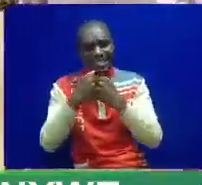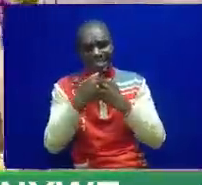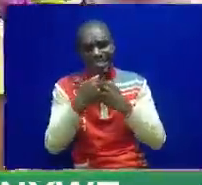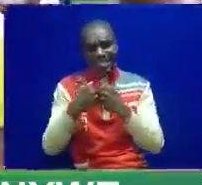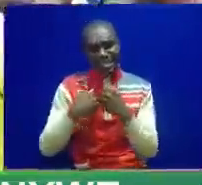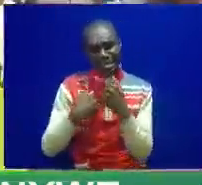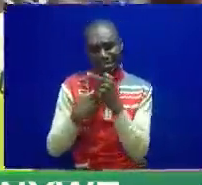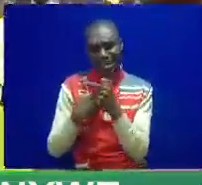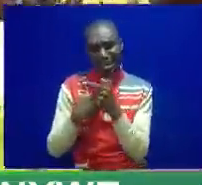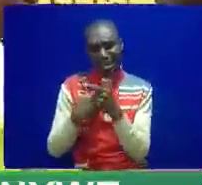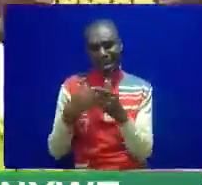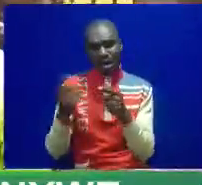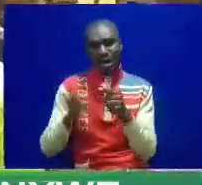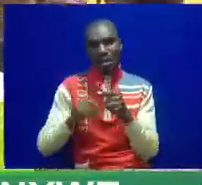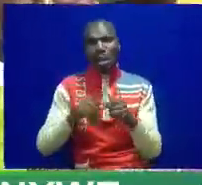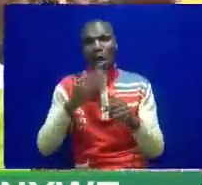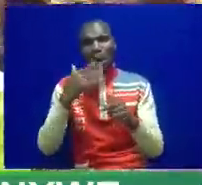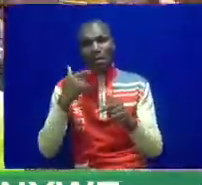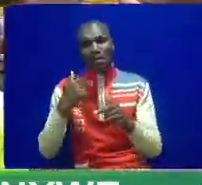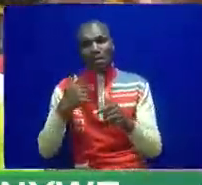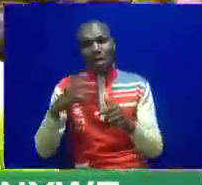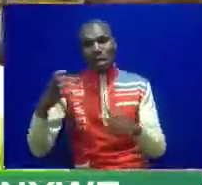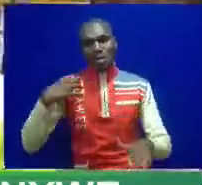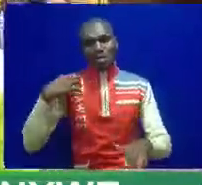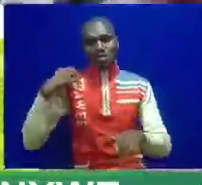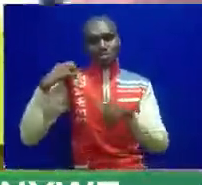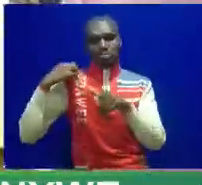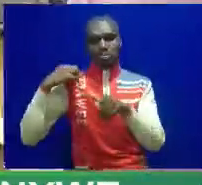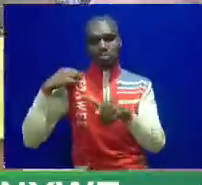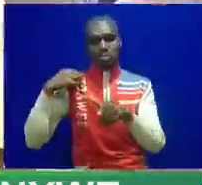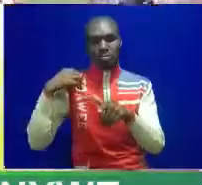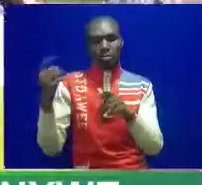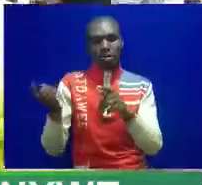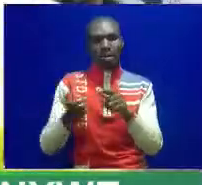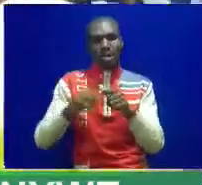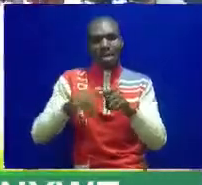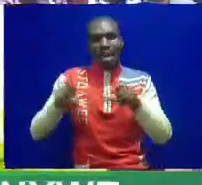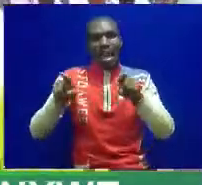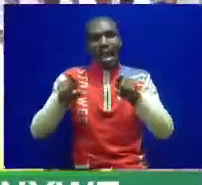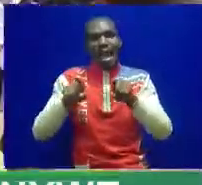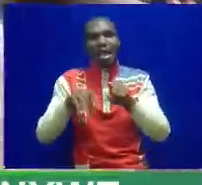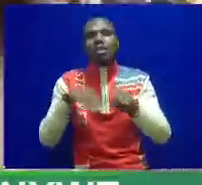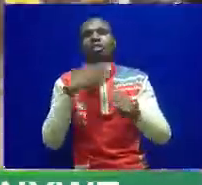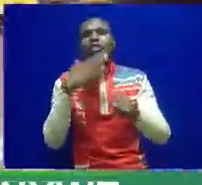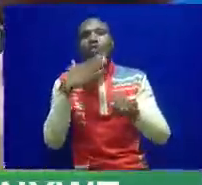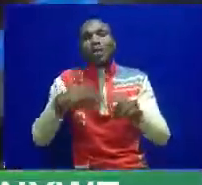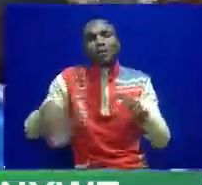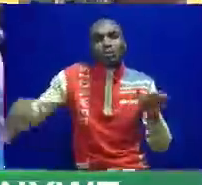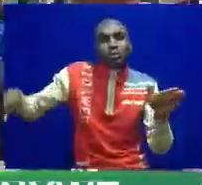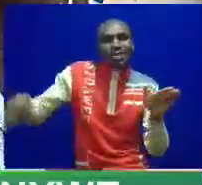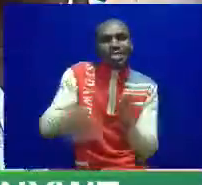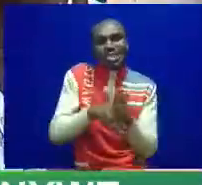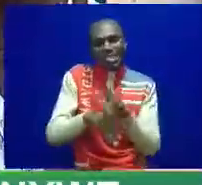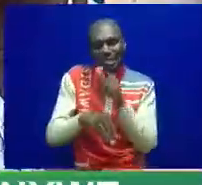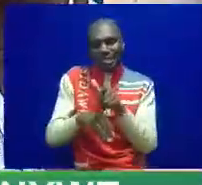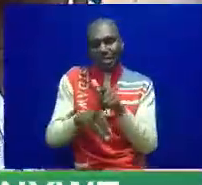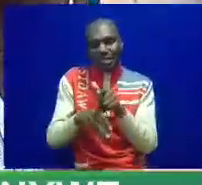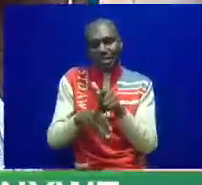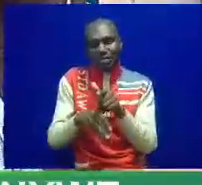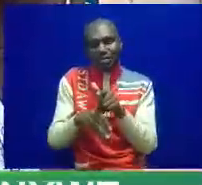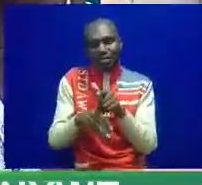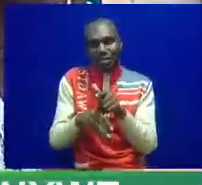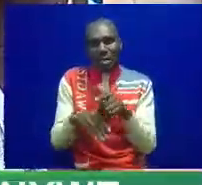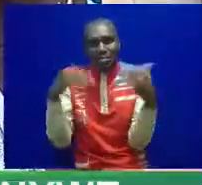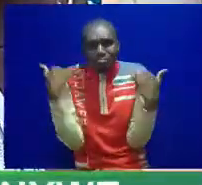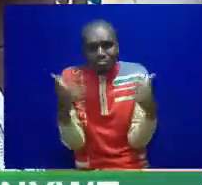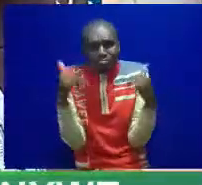magete, yue ligati karoka na kubabusio asa mangana yo, aso kukani kumuaka isiko ezinas. Totike kwenye